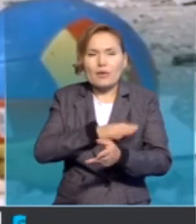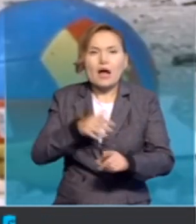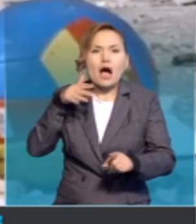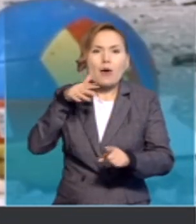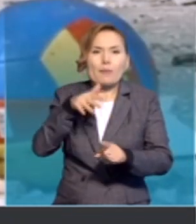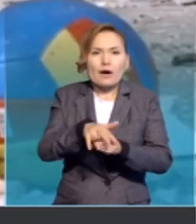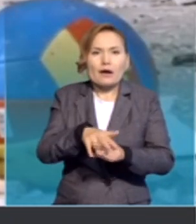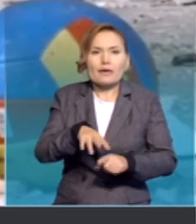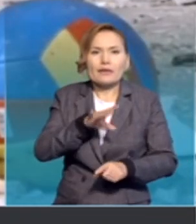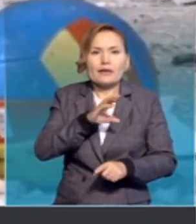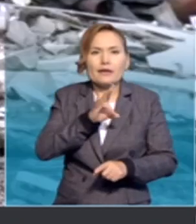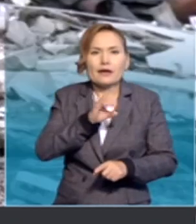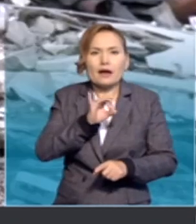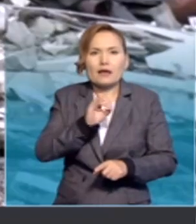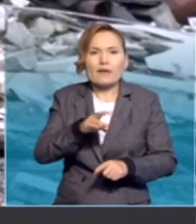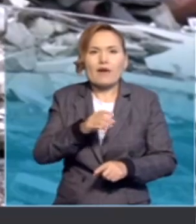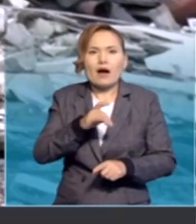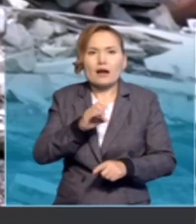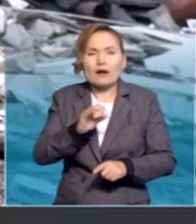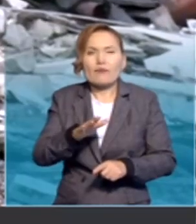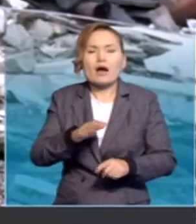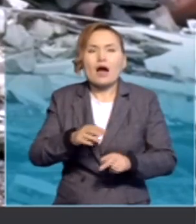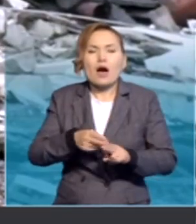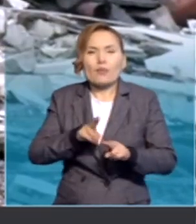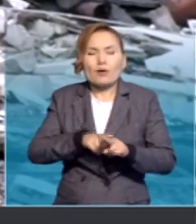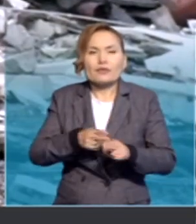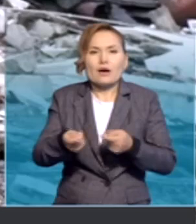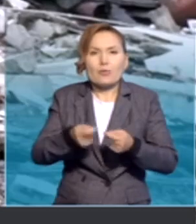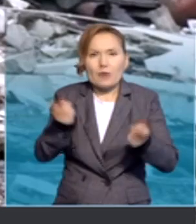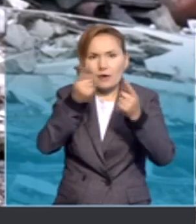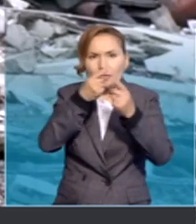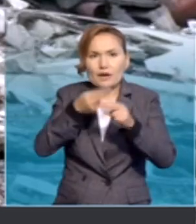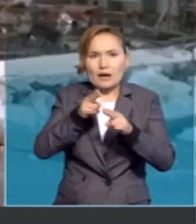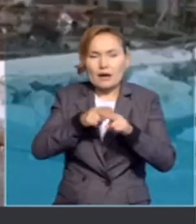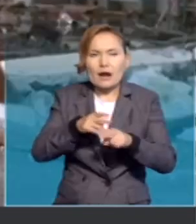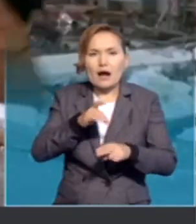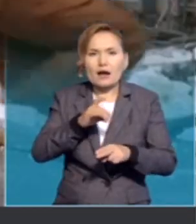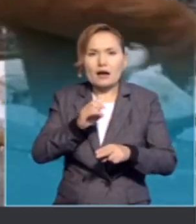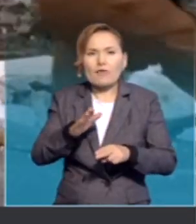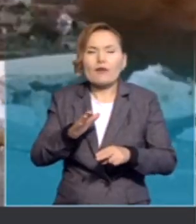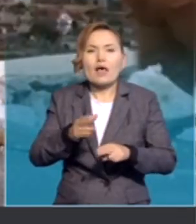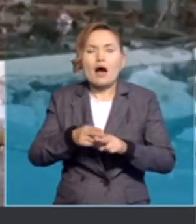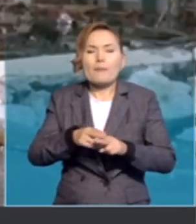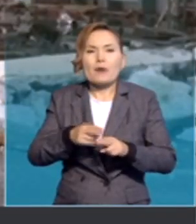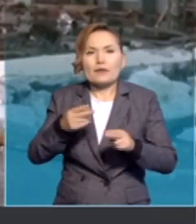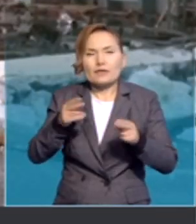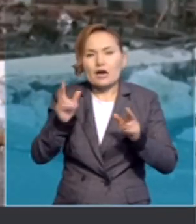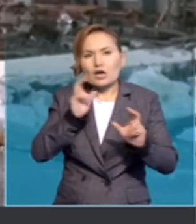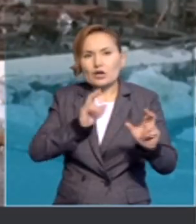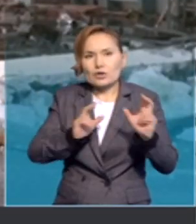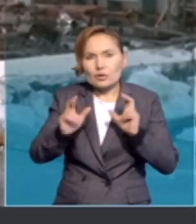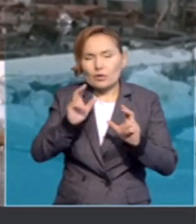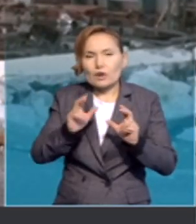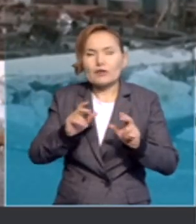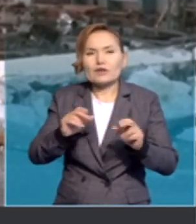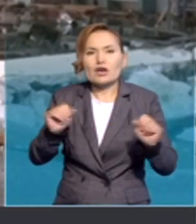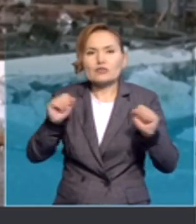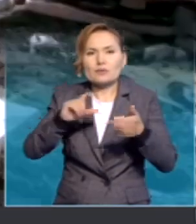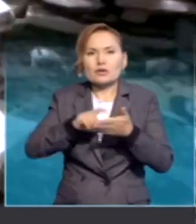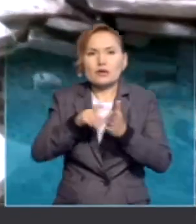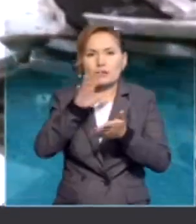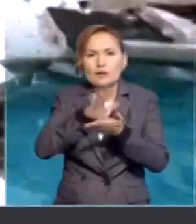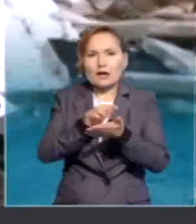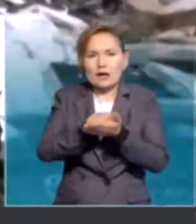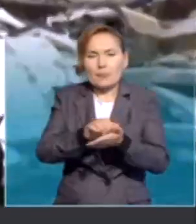жасалғанын Николаев, Харьков, Житомир, Львов облыстарының басшылары мәлімдеді. Ал Харьковта политехникалық институттың спорт залы қираған. Алайда ресми